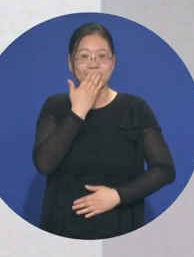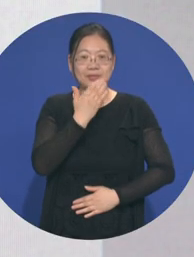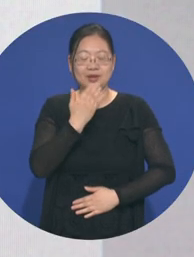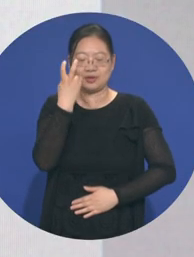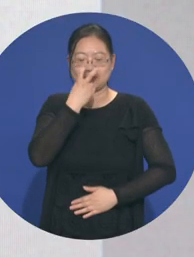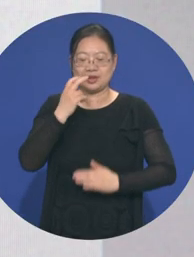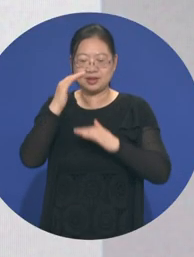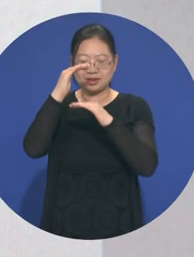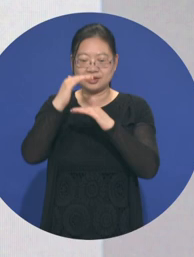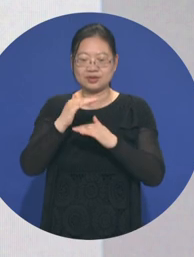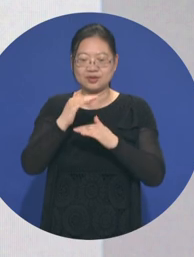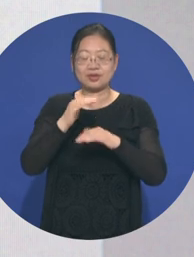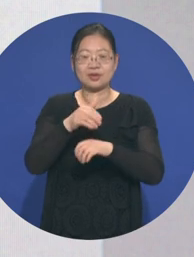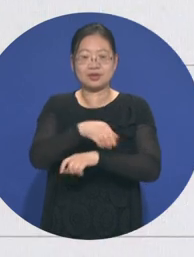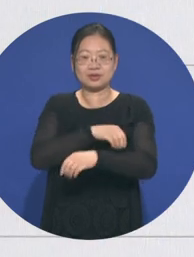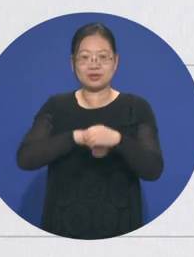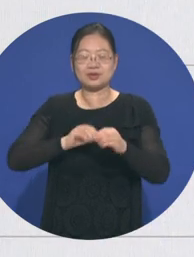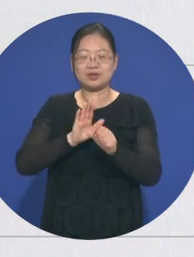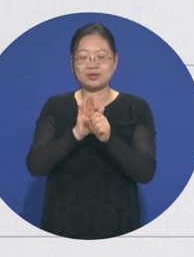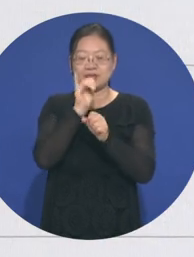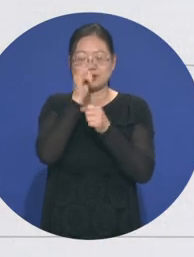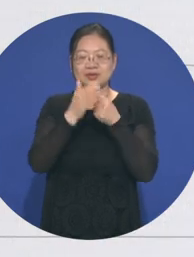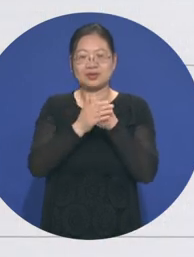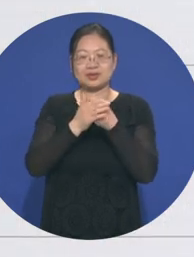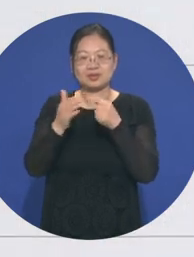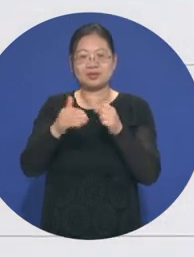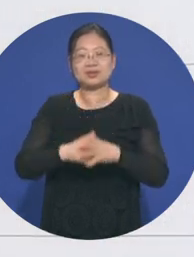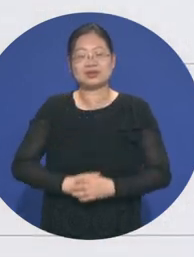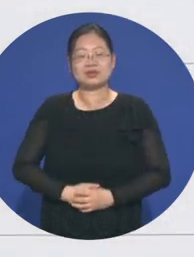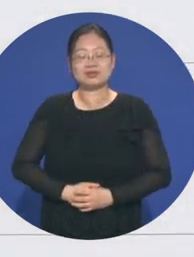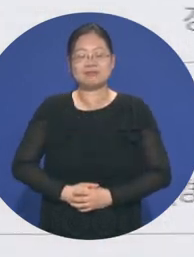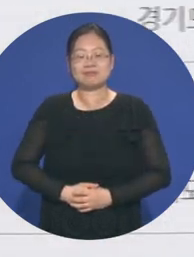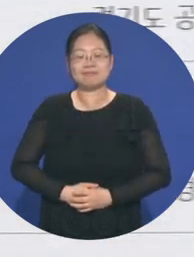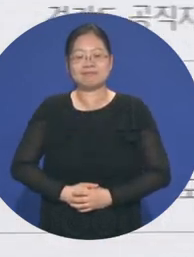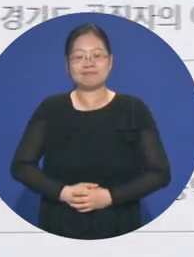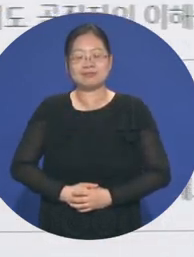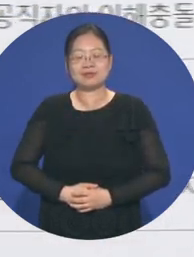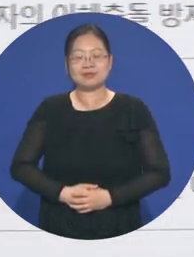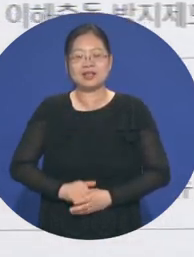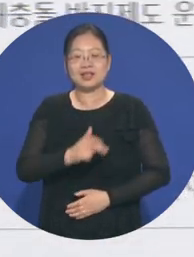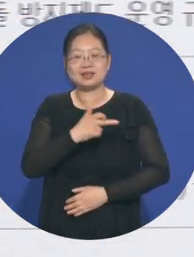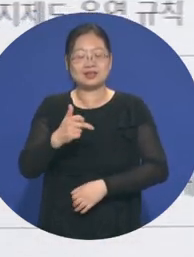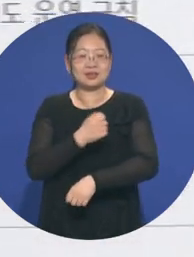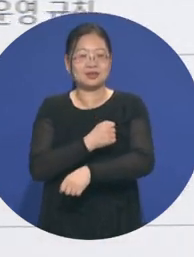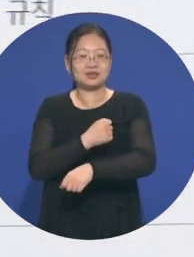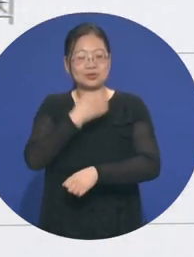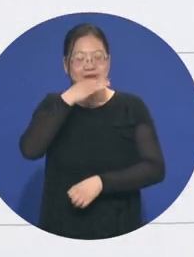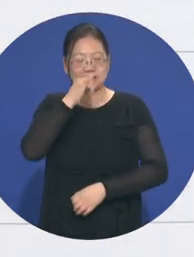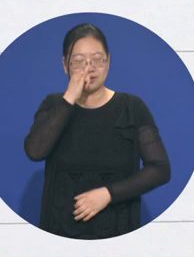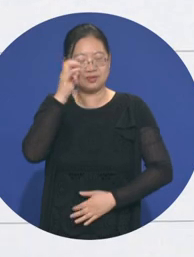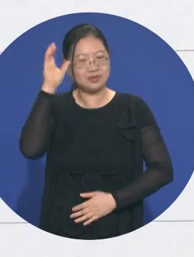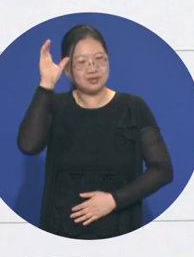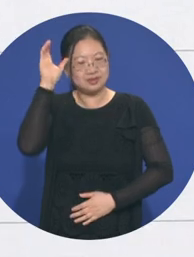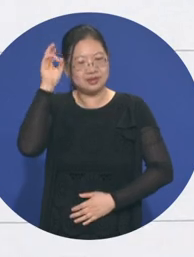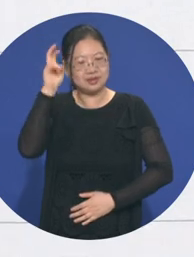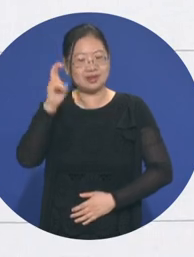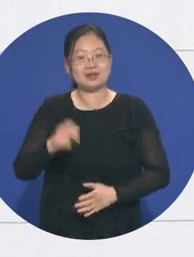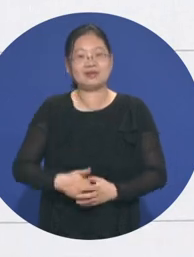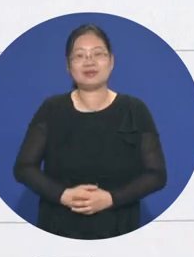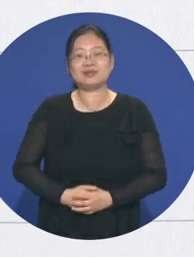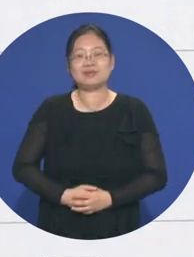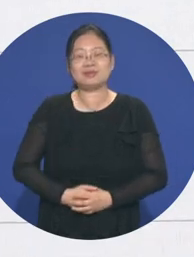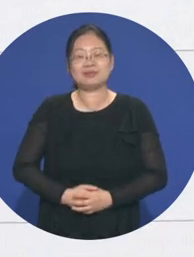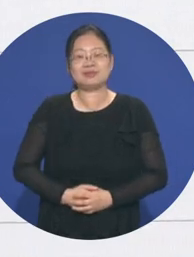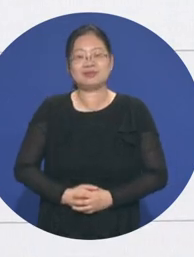제보할 수 있고 조사 과정에도 적극적으로 협력할 수 있어 위법 사항 적발에 크게 기여할 수 있을 것으로 기대된다고 밝혔습니다